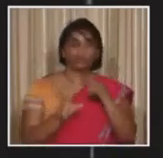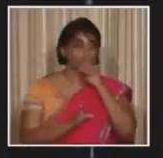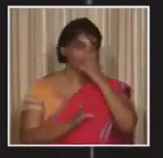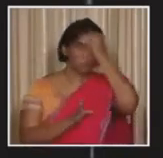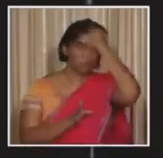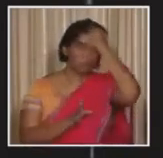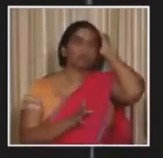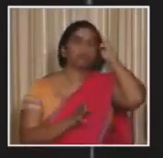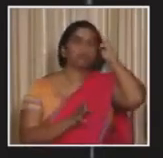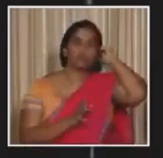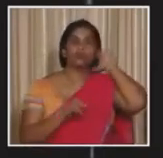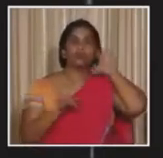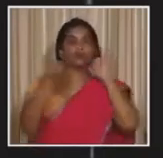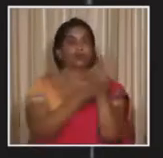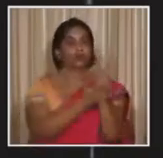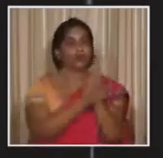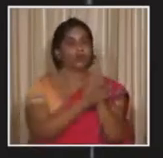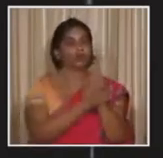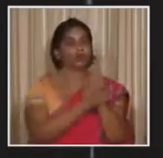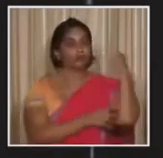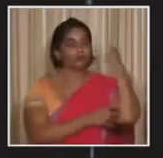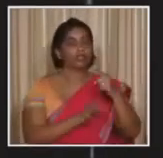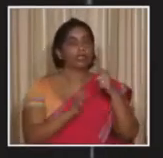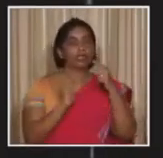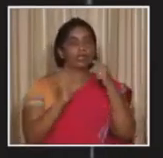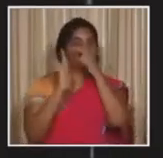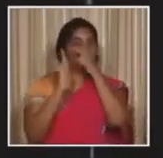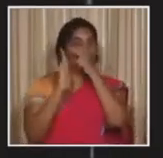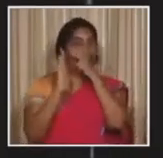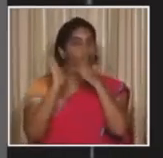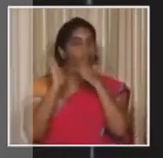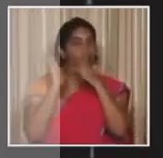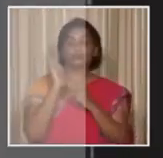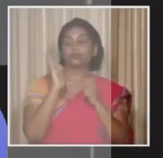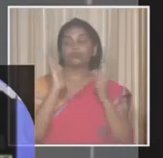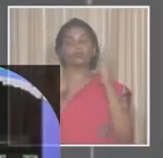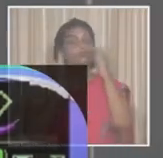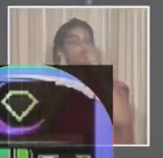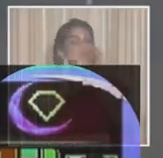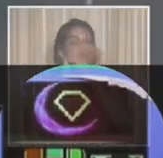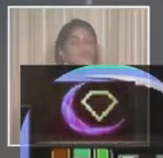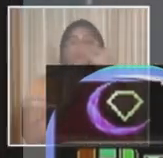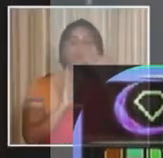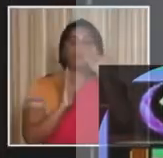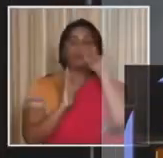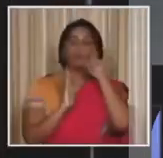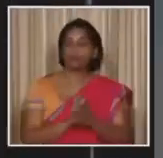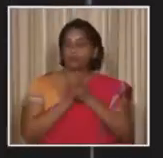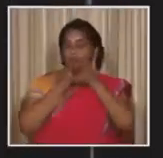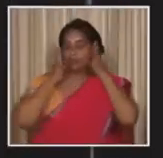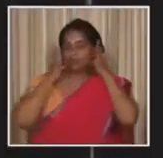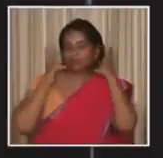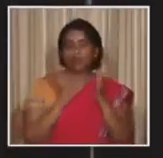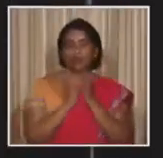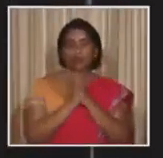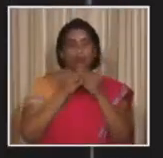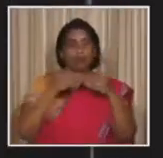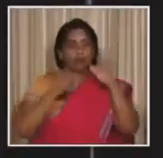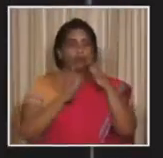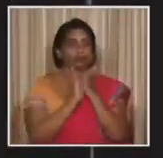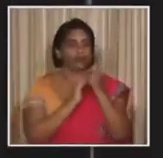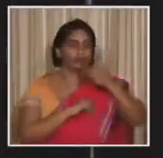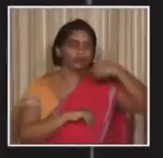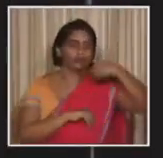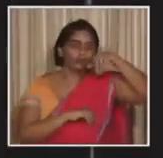මේ ලංකාව කියලා. එතකොට ඒ උත්තර දෙන එකලා කියනවා, ඔබතුමෝ මේ හෙලිකොප්ටරයක් අරගෙන දෙවුන්දර දුඩේ සිට පේදුරු දුඩේ දක්වා